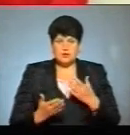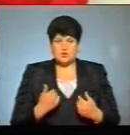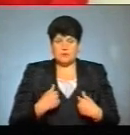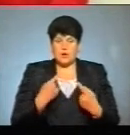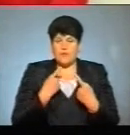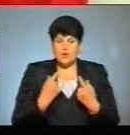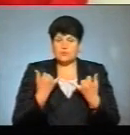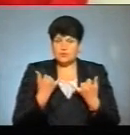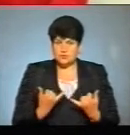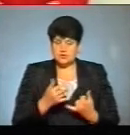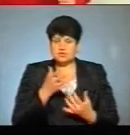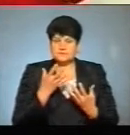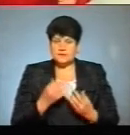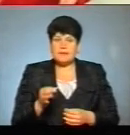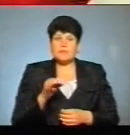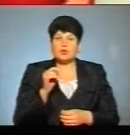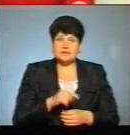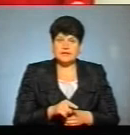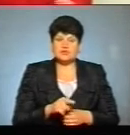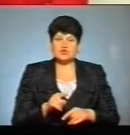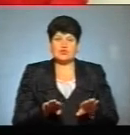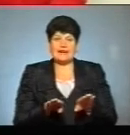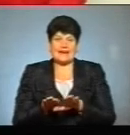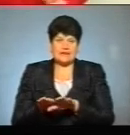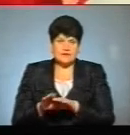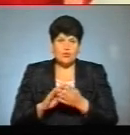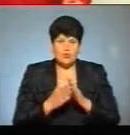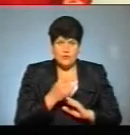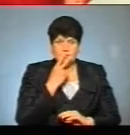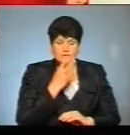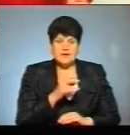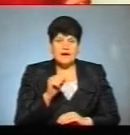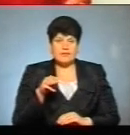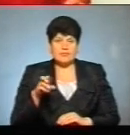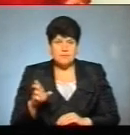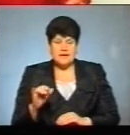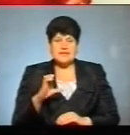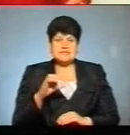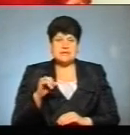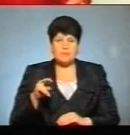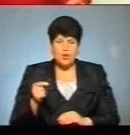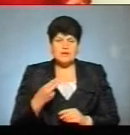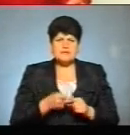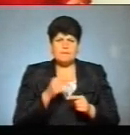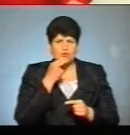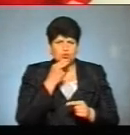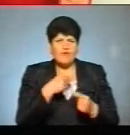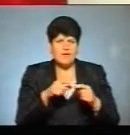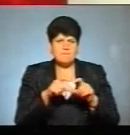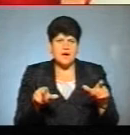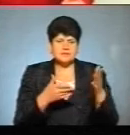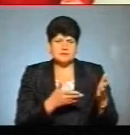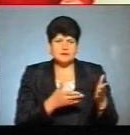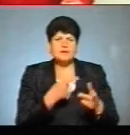на сьогоднішній день про те, що рівні умови, та подивіться, АТБ, Сільпо, це продуктові магазини, так?